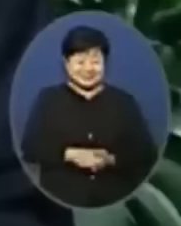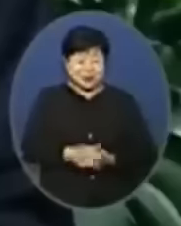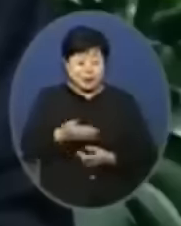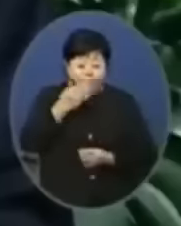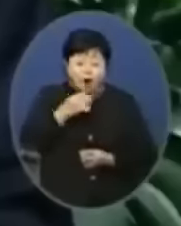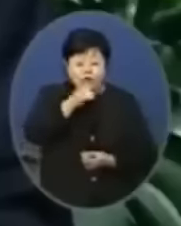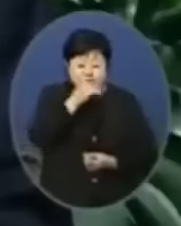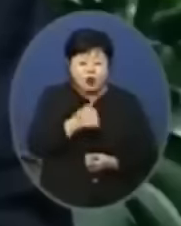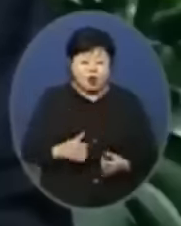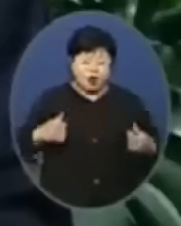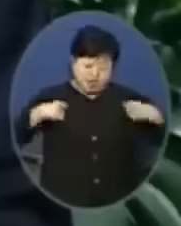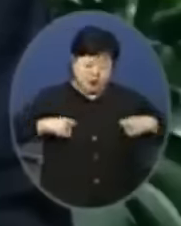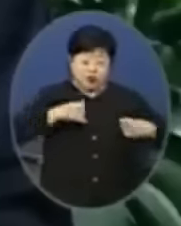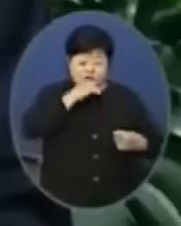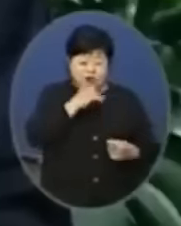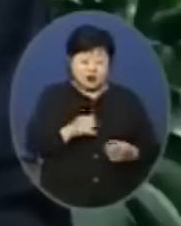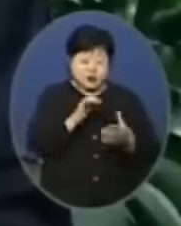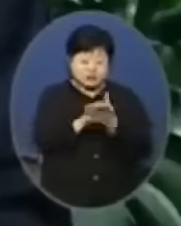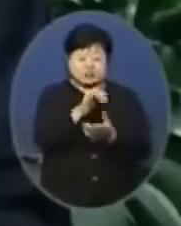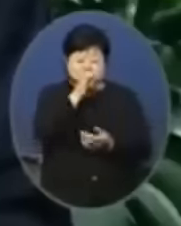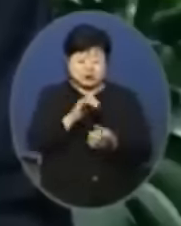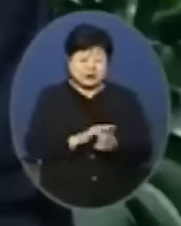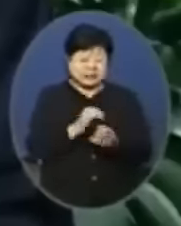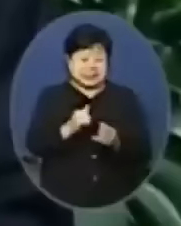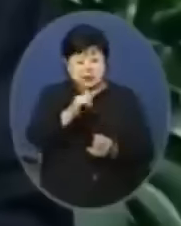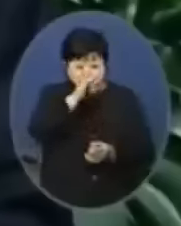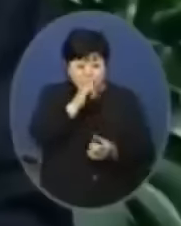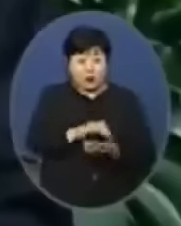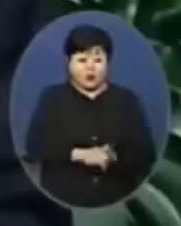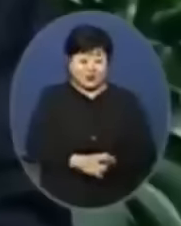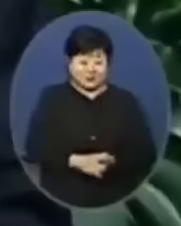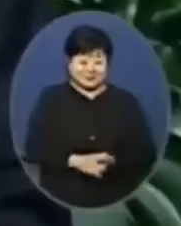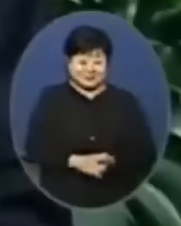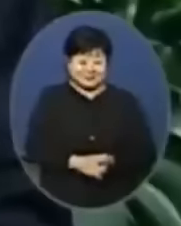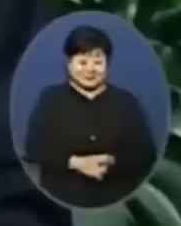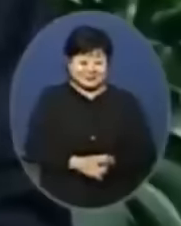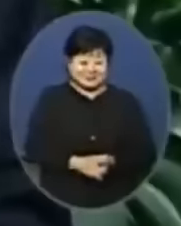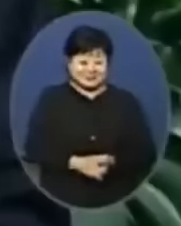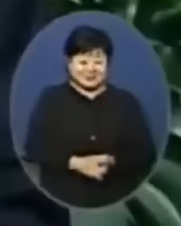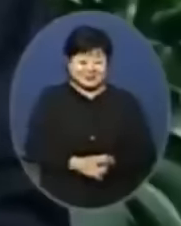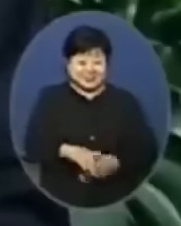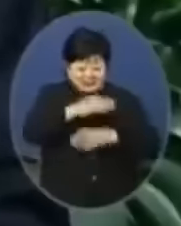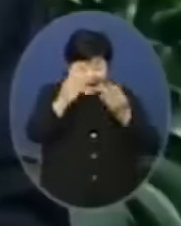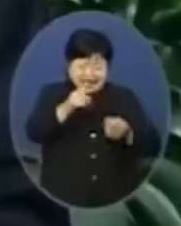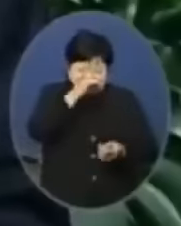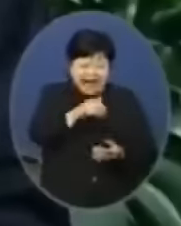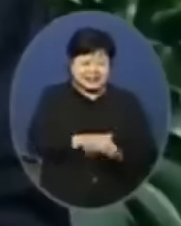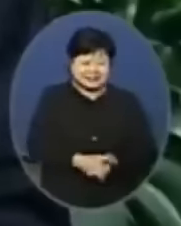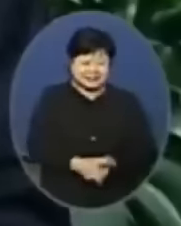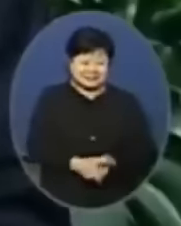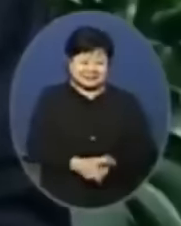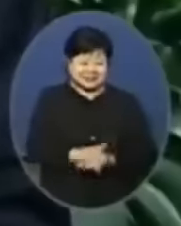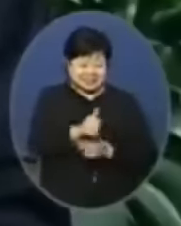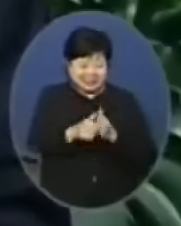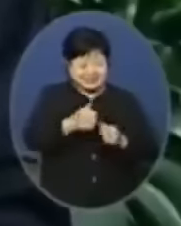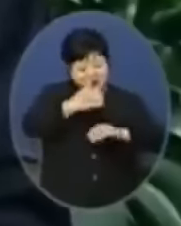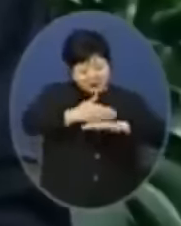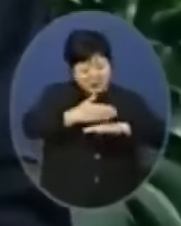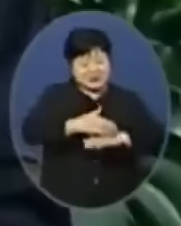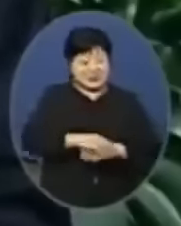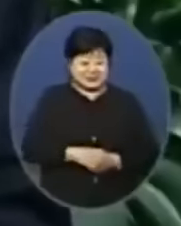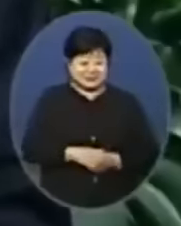먹을 것도 있고 입을 것도 있고 친구도 있고 사랑하는 사람도 있고 모두 다 있다. 하나님